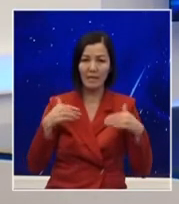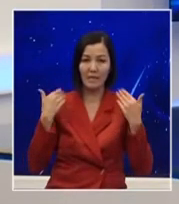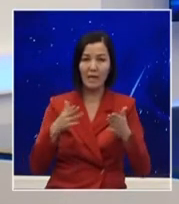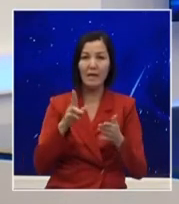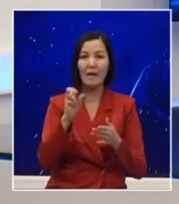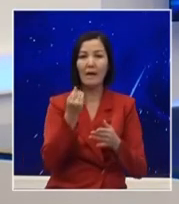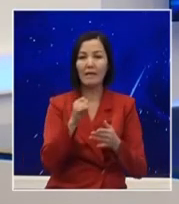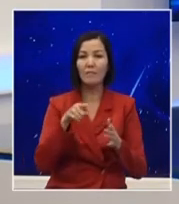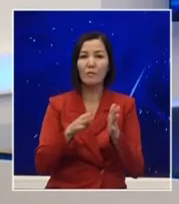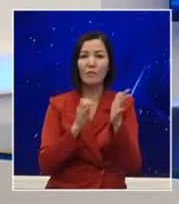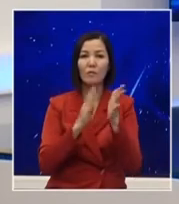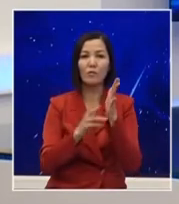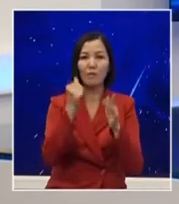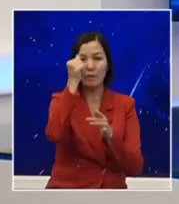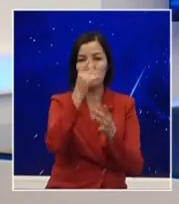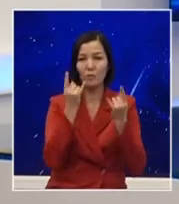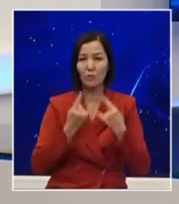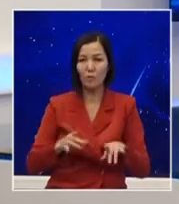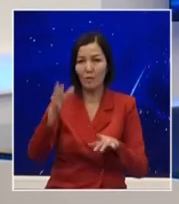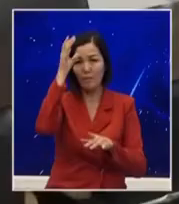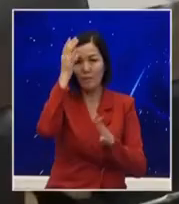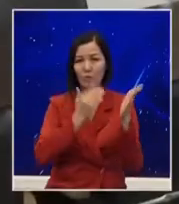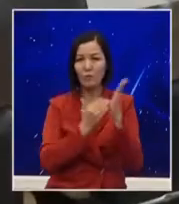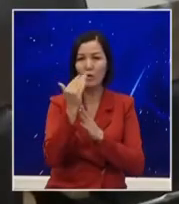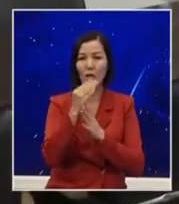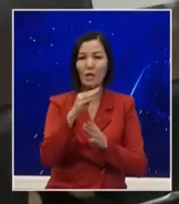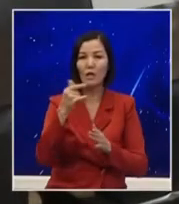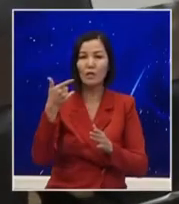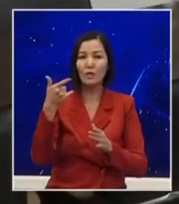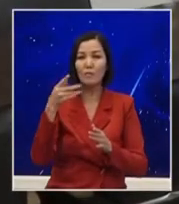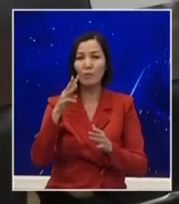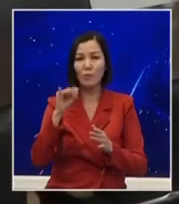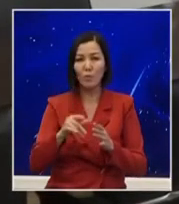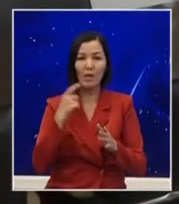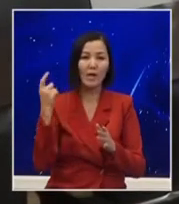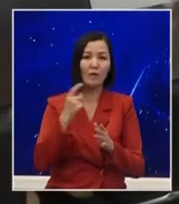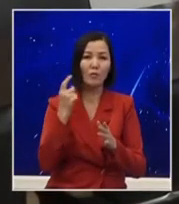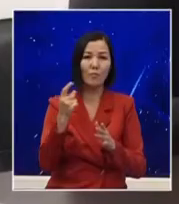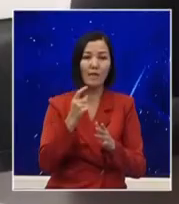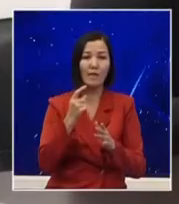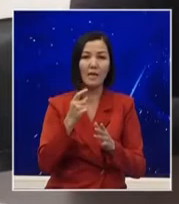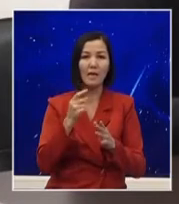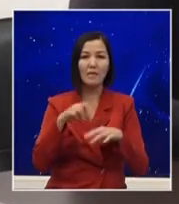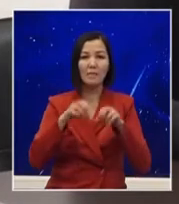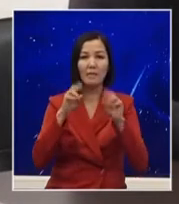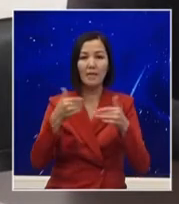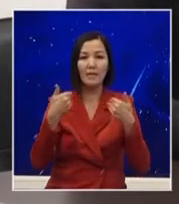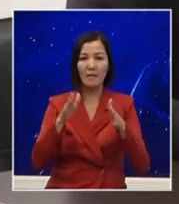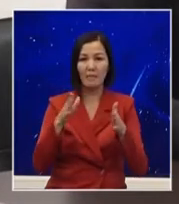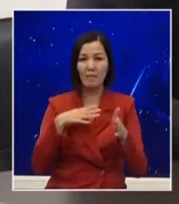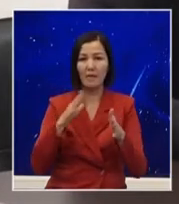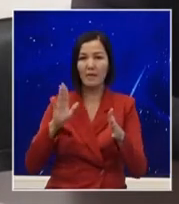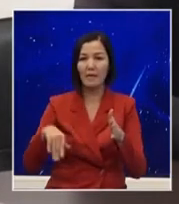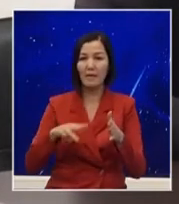Қайсарұлы 1991 жылы туған, білімі жоғары. Ілияс Жансүгіров атындағы Жетісу мемлекеттік университеті экономика